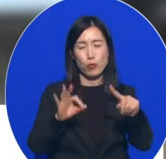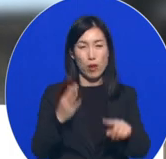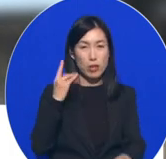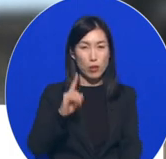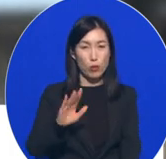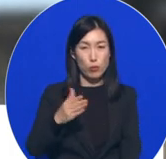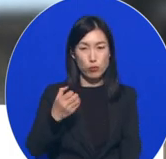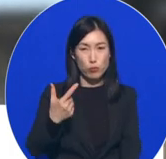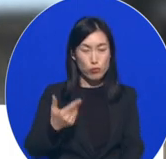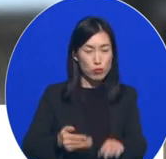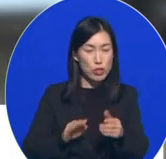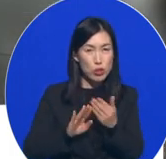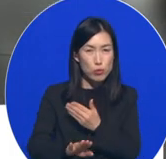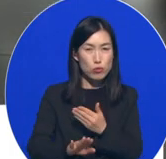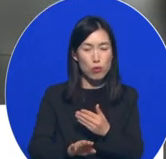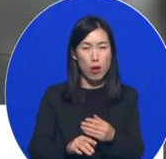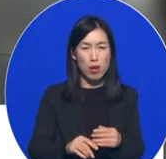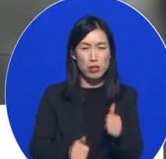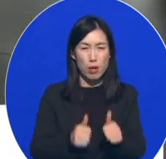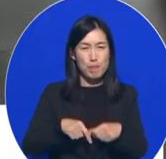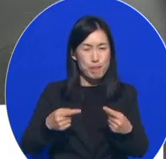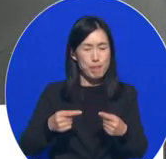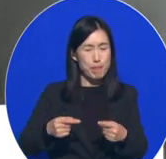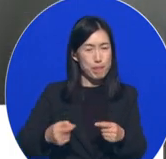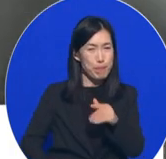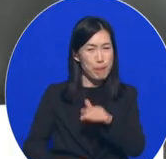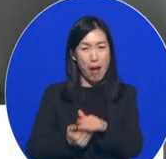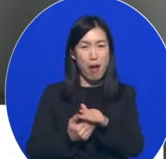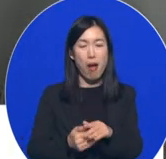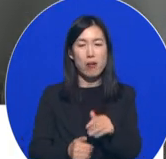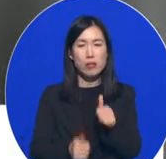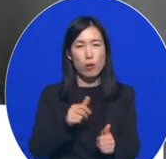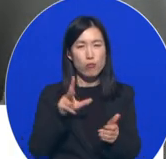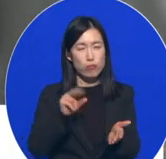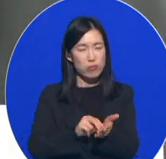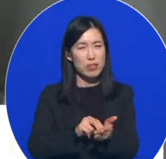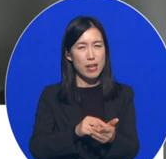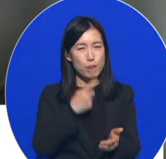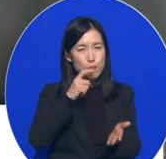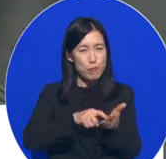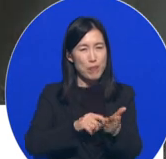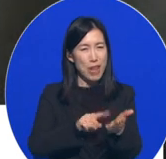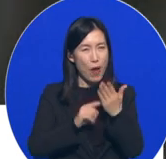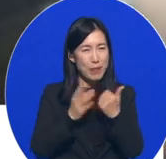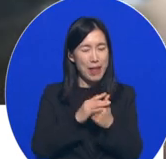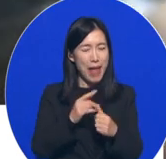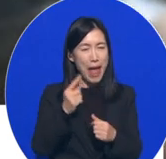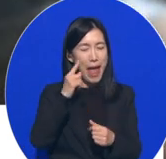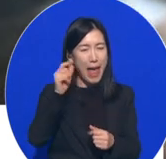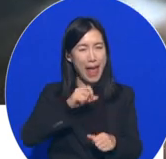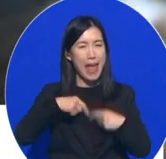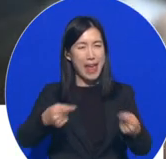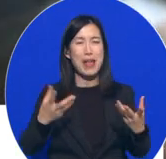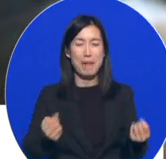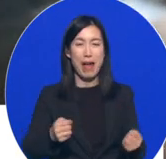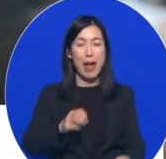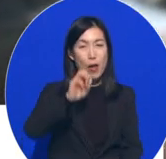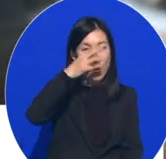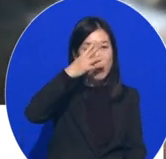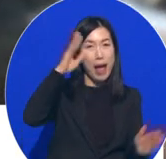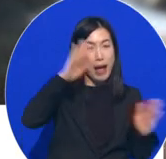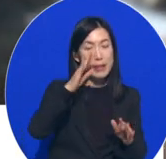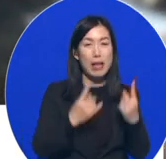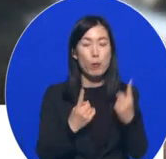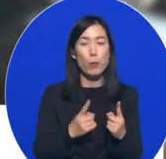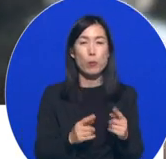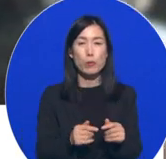최고치를 기록하면서 출제 당국의 출제 방향에 영향을 줬을 거란 시각도 나옵니다고 3 재학생들 다 준비